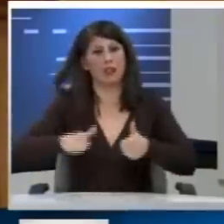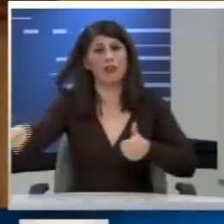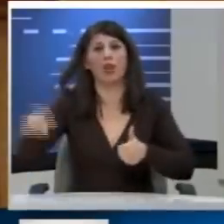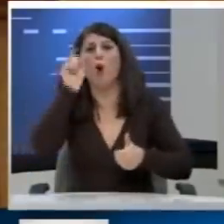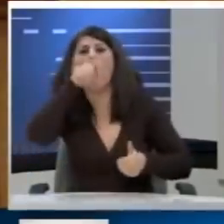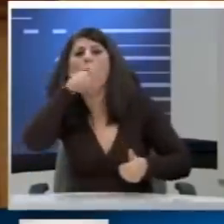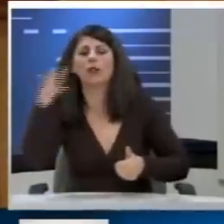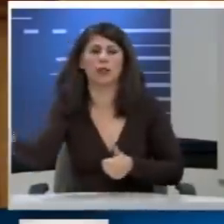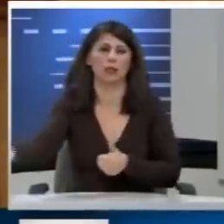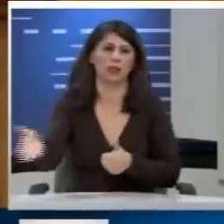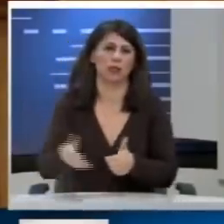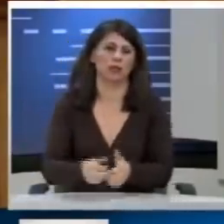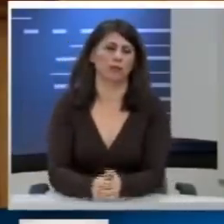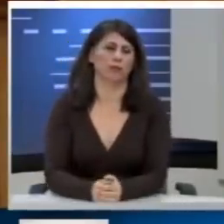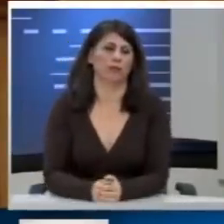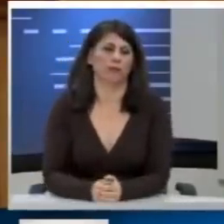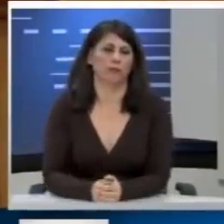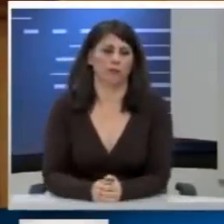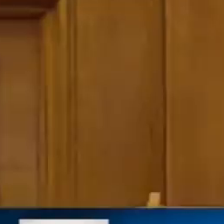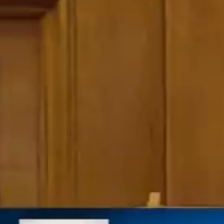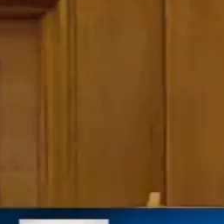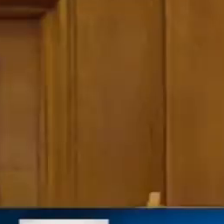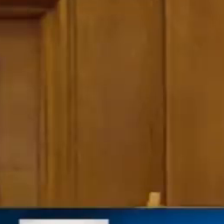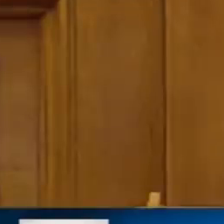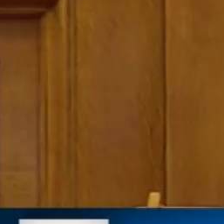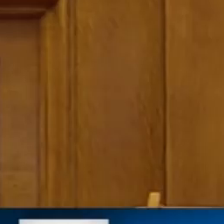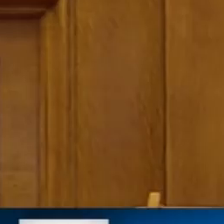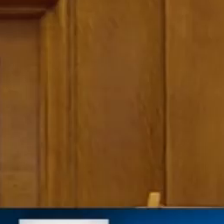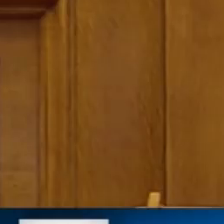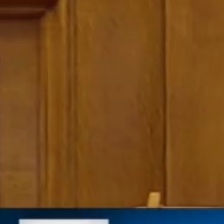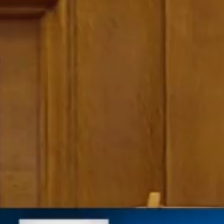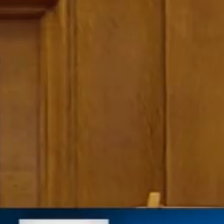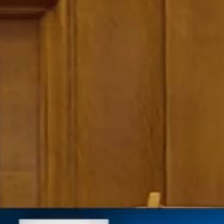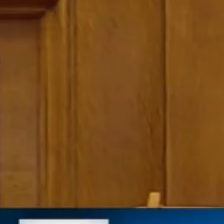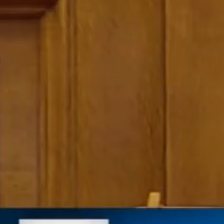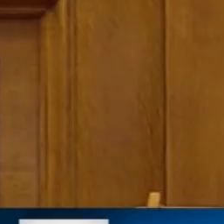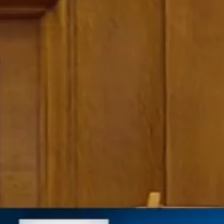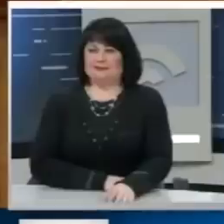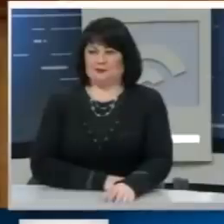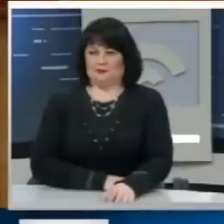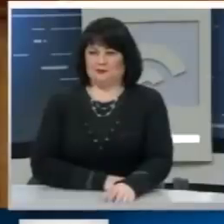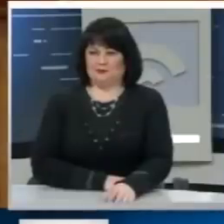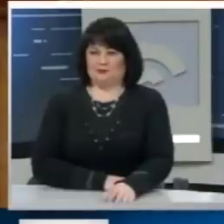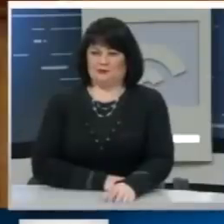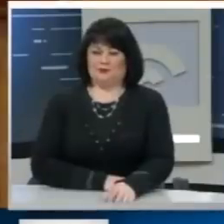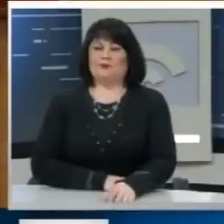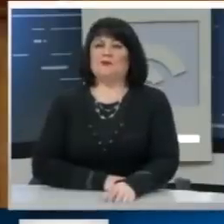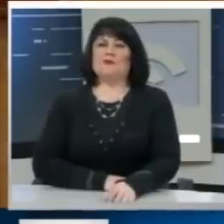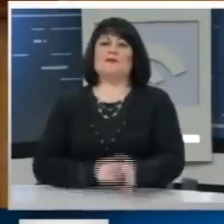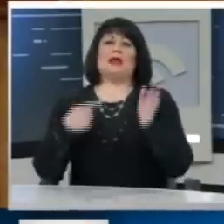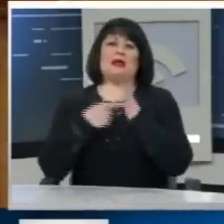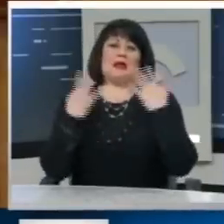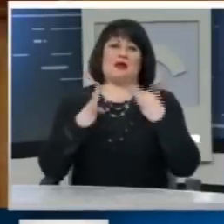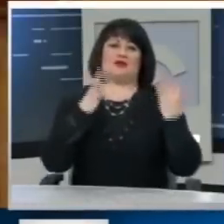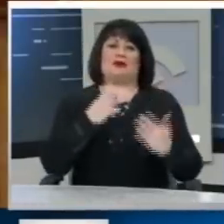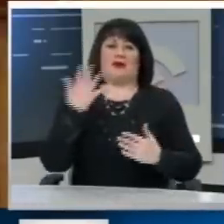είναι κότες, όπως λέει ο λαός. Γιατί ενώ δηλώνουν ότι είναι η γενιά των ηττημένων του